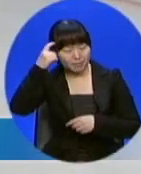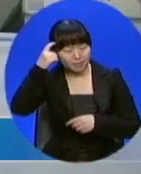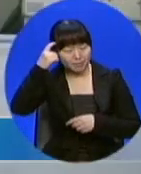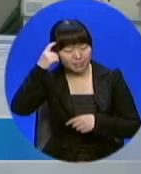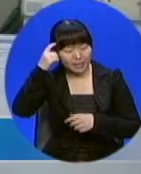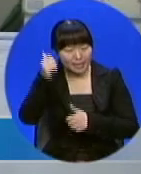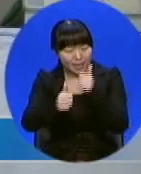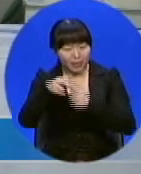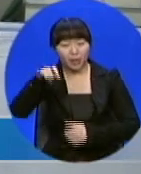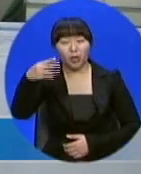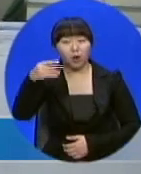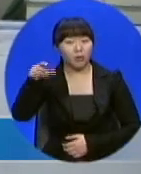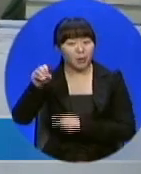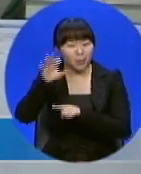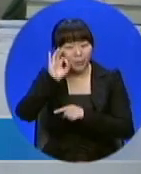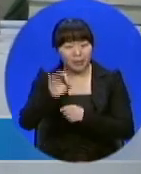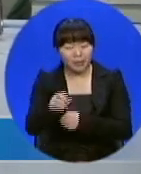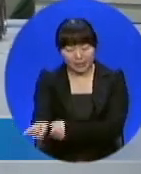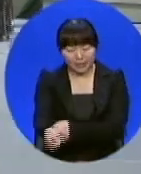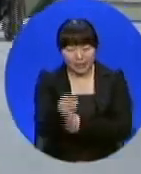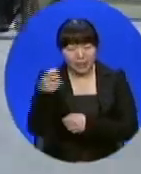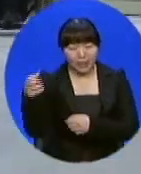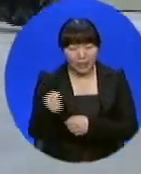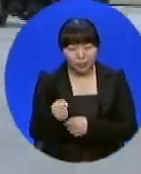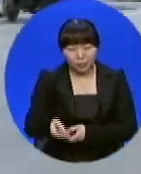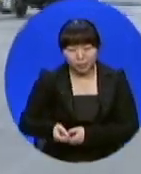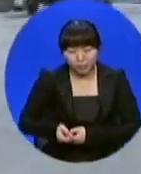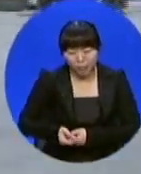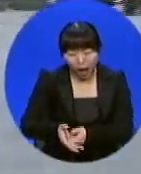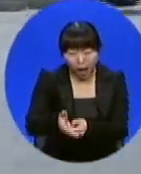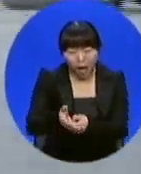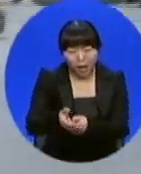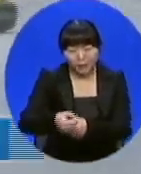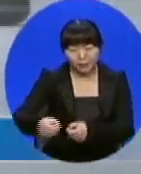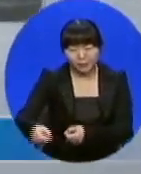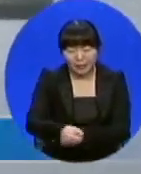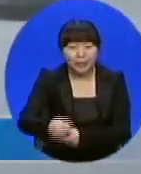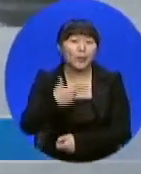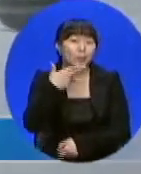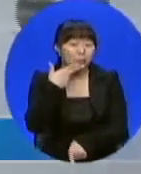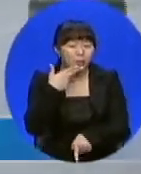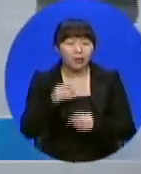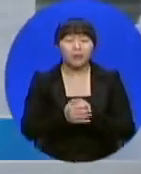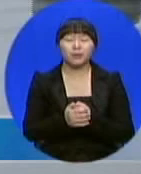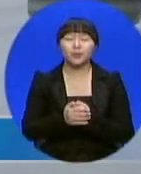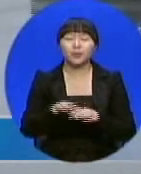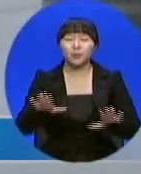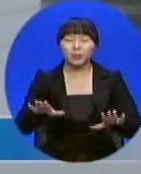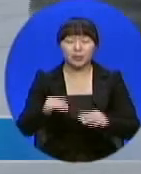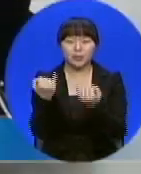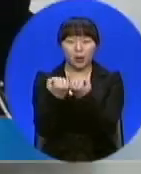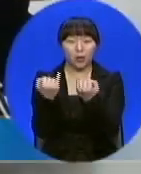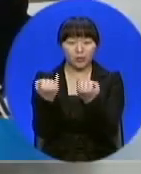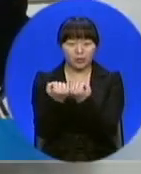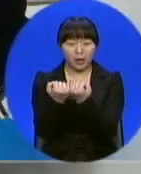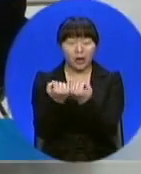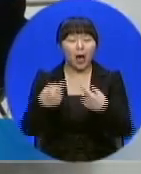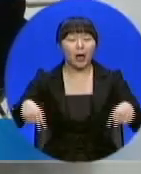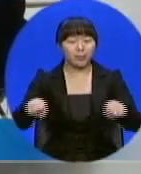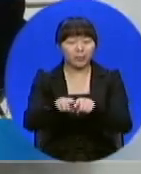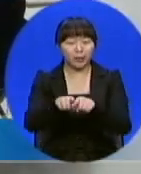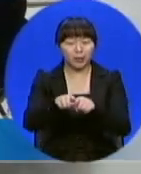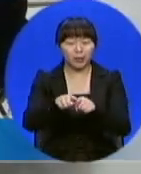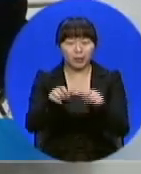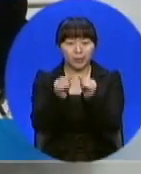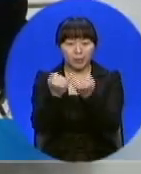컬링. 컬링과는 스틱을 이용해 투구하고 스위핑을 하지 않는 점, 팔핸드 경기로 여자 선수가 포함된 혼합